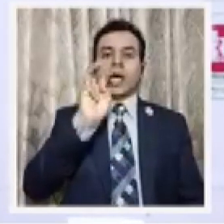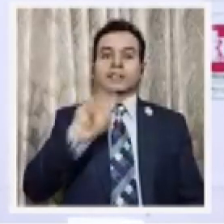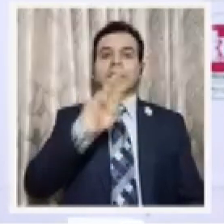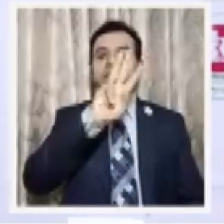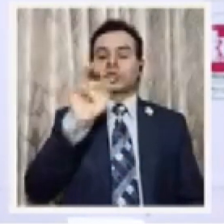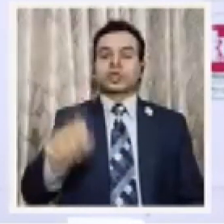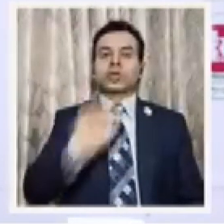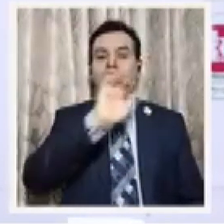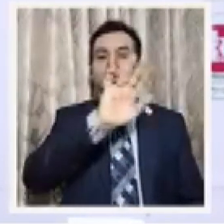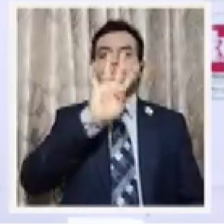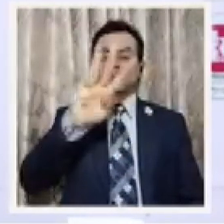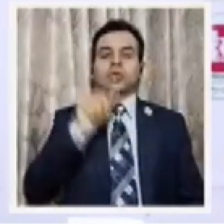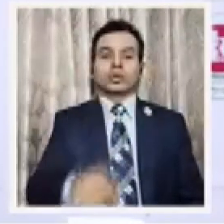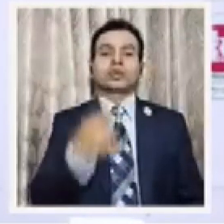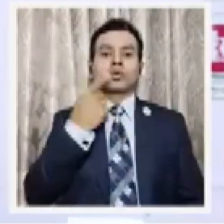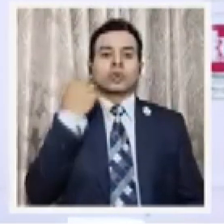51 থেকে 60 বছর 859 জন এবং